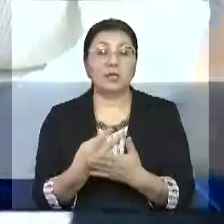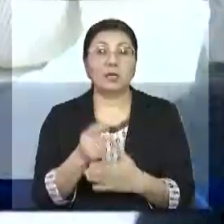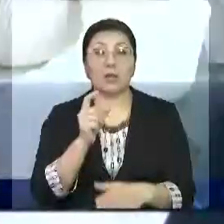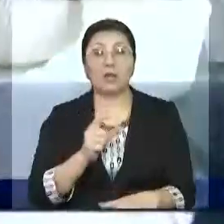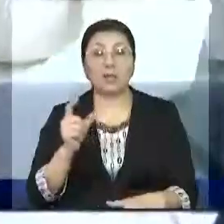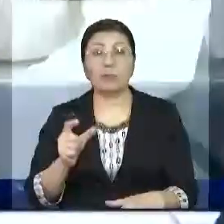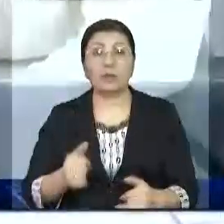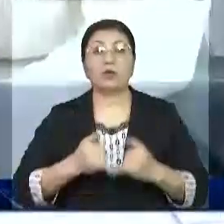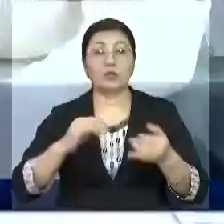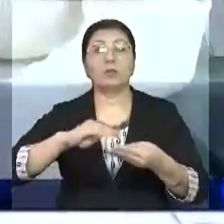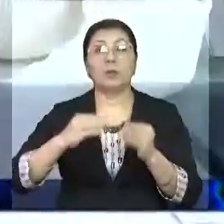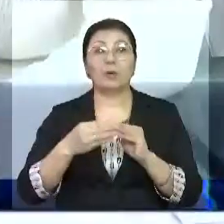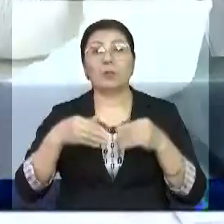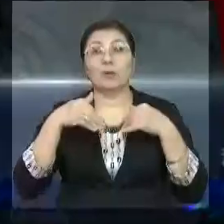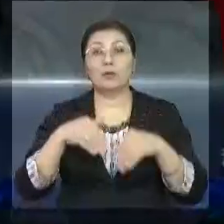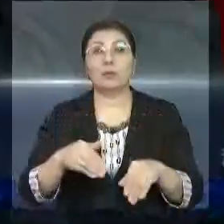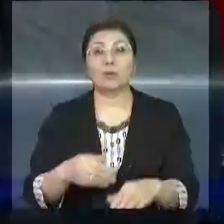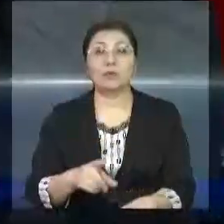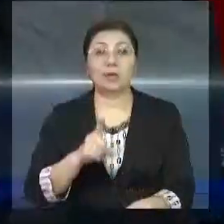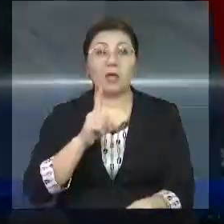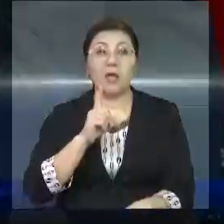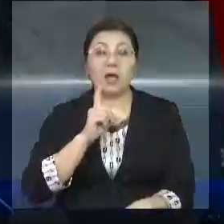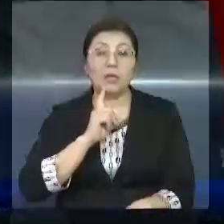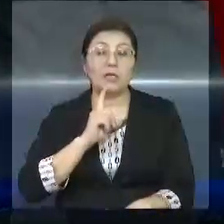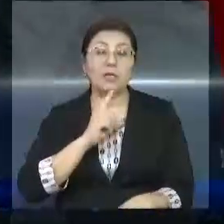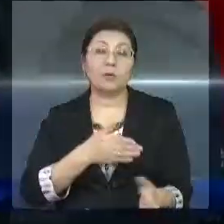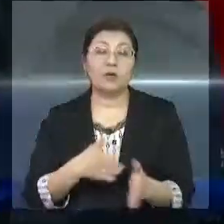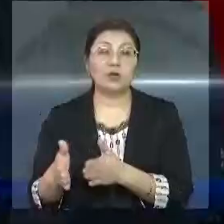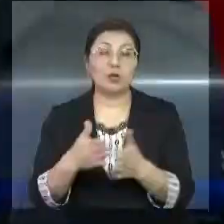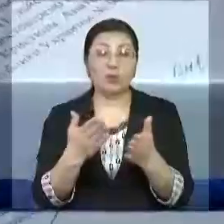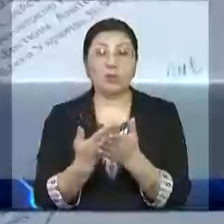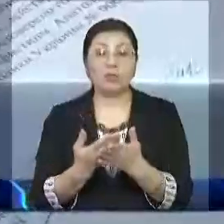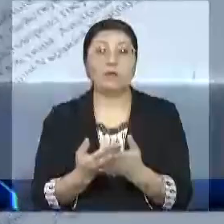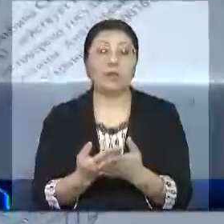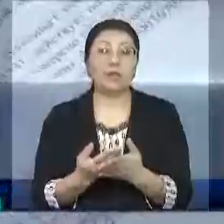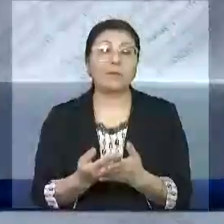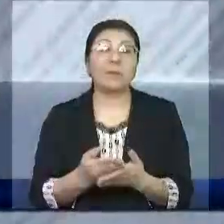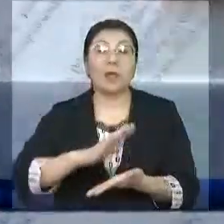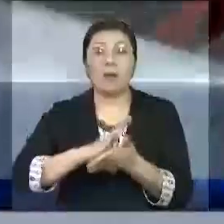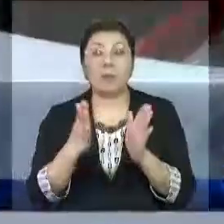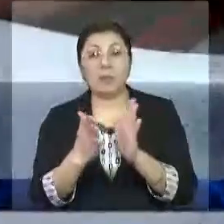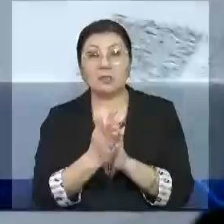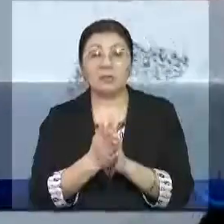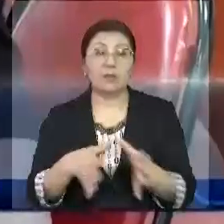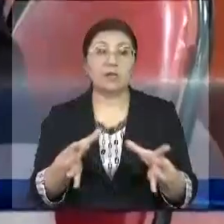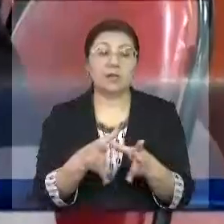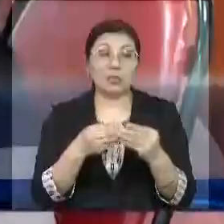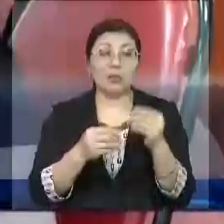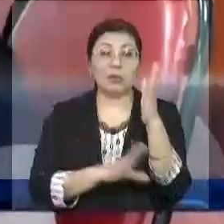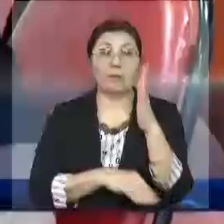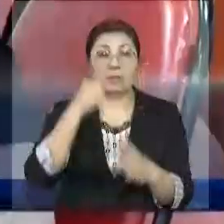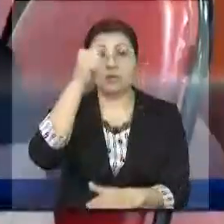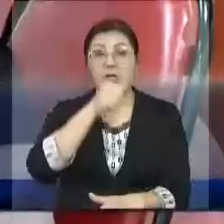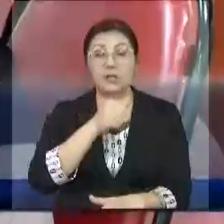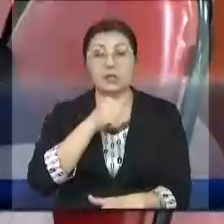аталған проблемаларды болдырмаудың ең тиімді жолы неке алдындағы келісім. Соңғы жылдары некеге дейінгі келісімді жасау